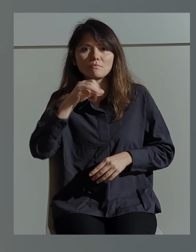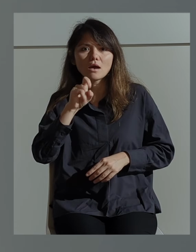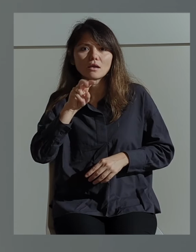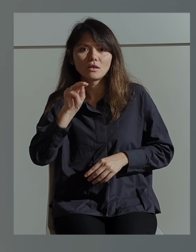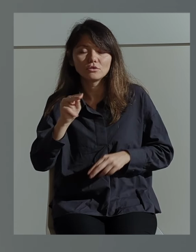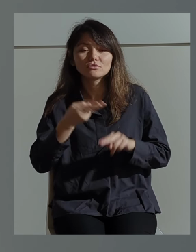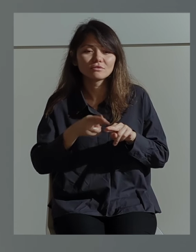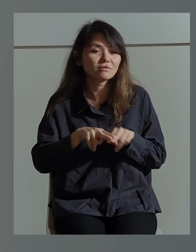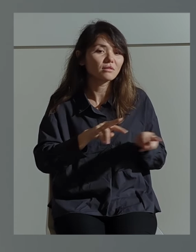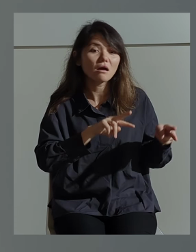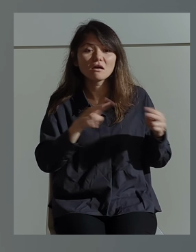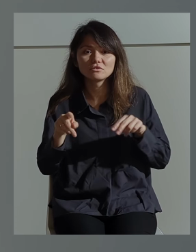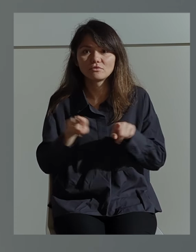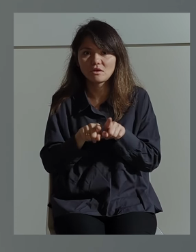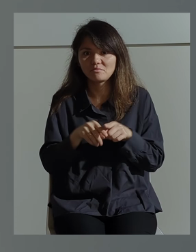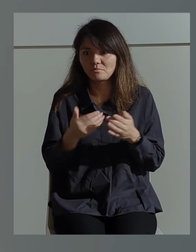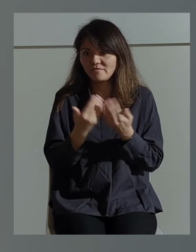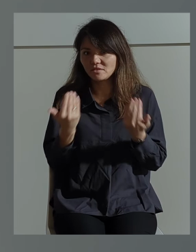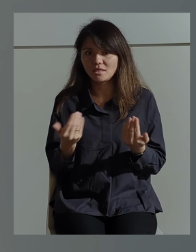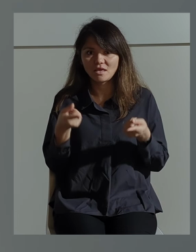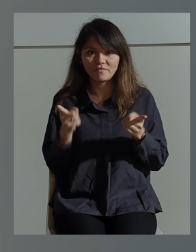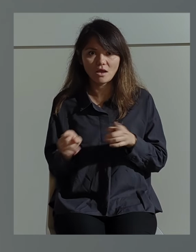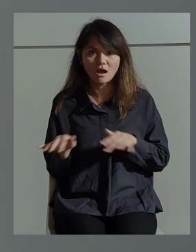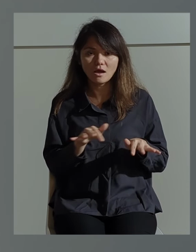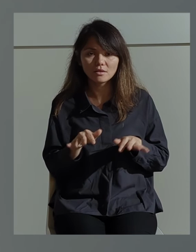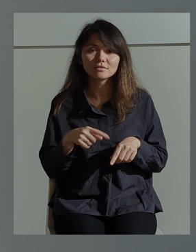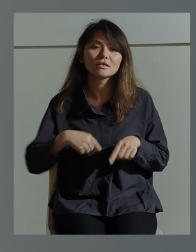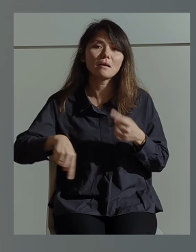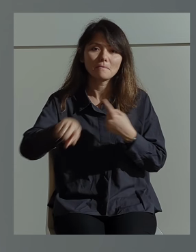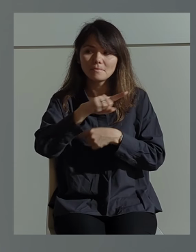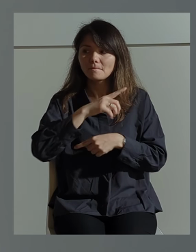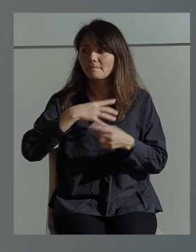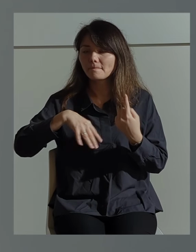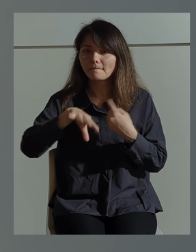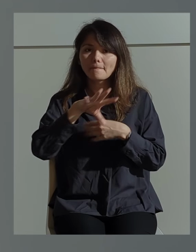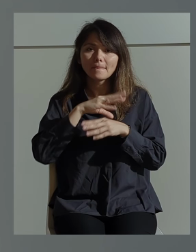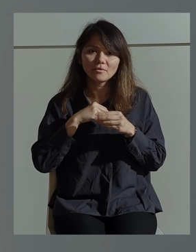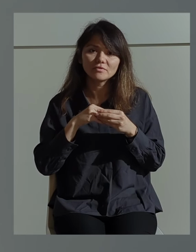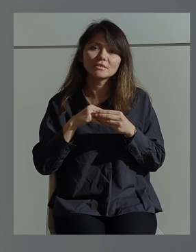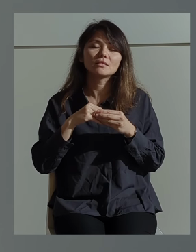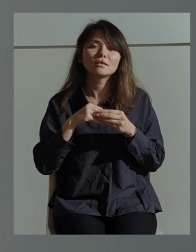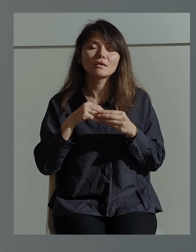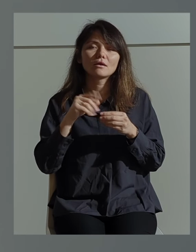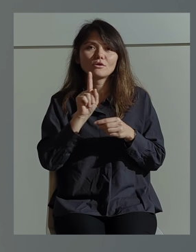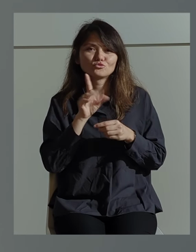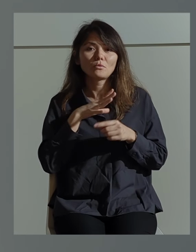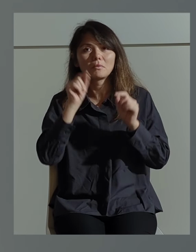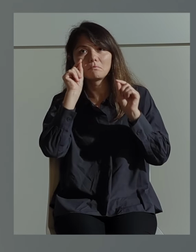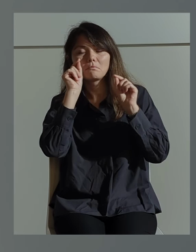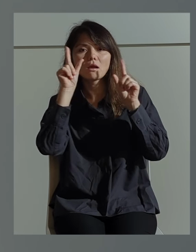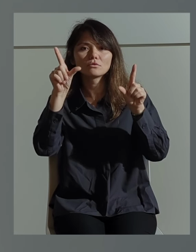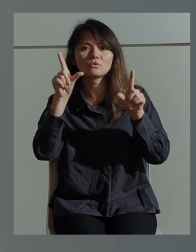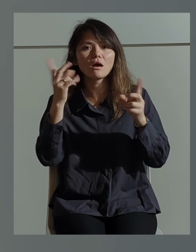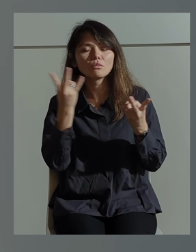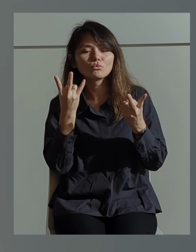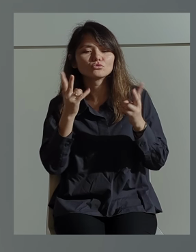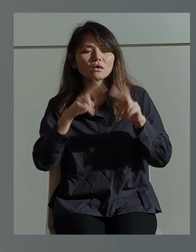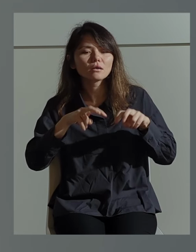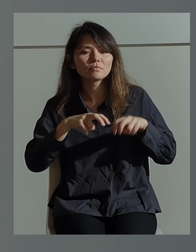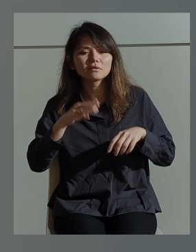нашей повседневной реальности так Возможно мы все спим и соответственно чтобы проснуться нужно разобрать